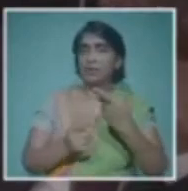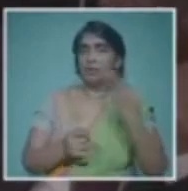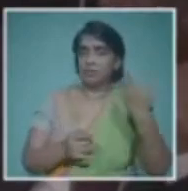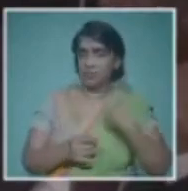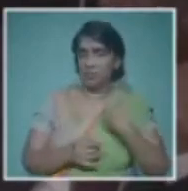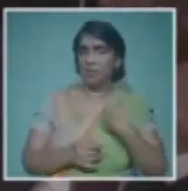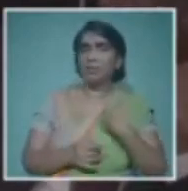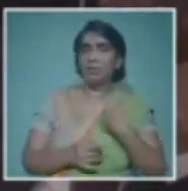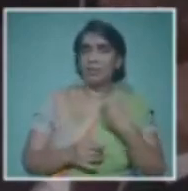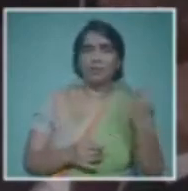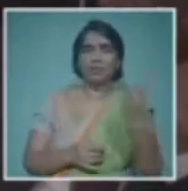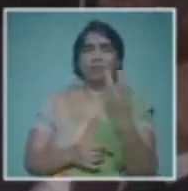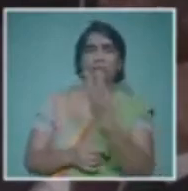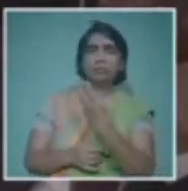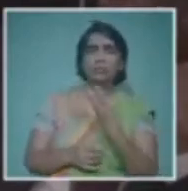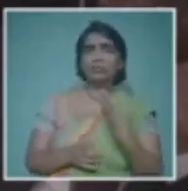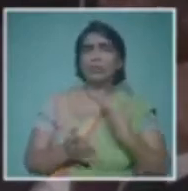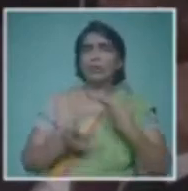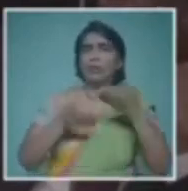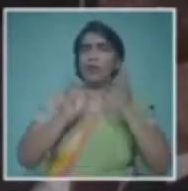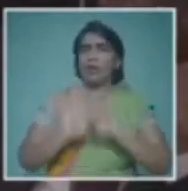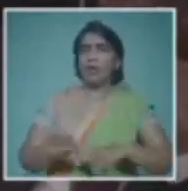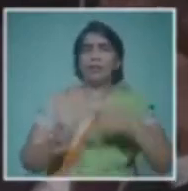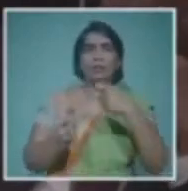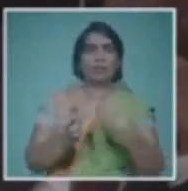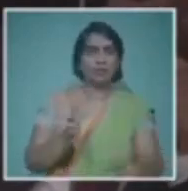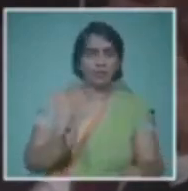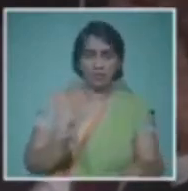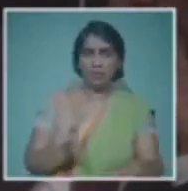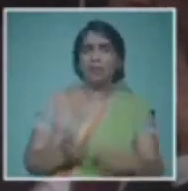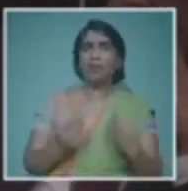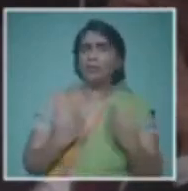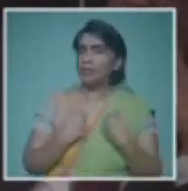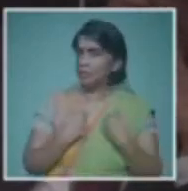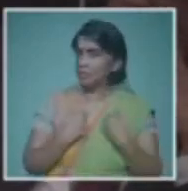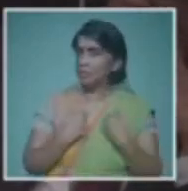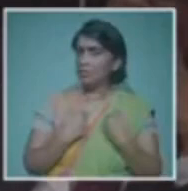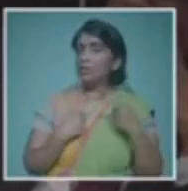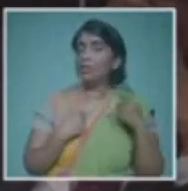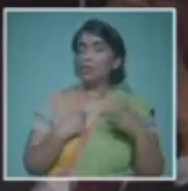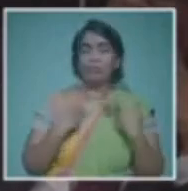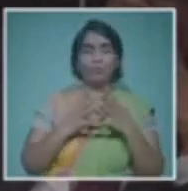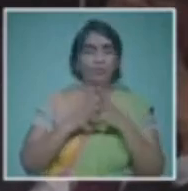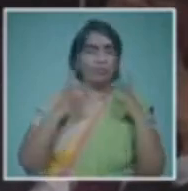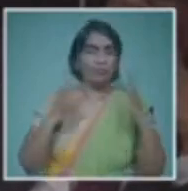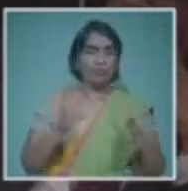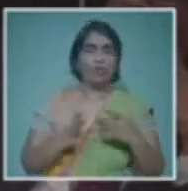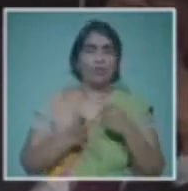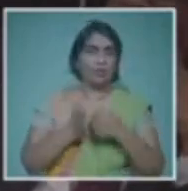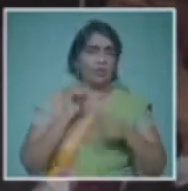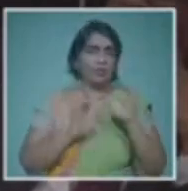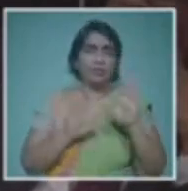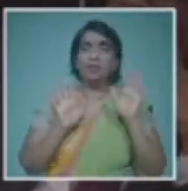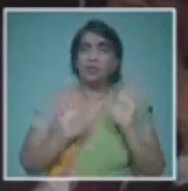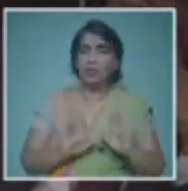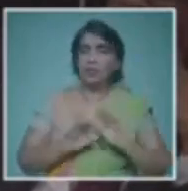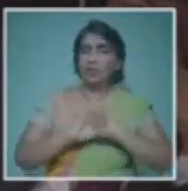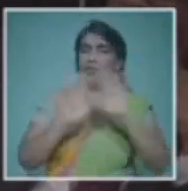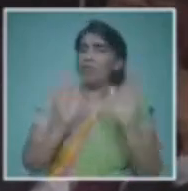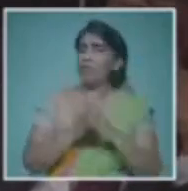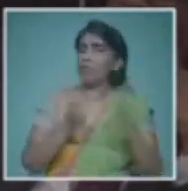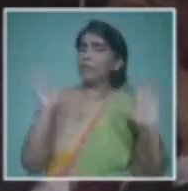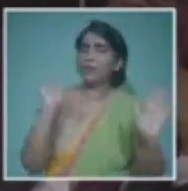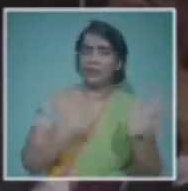මමයි. අපි කීප දෙනෙක් පමණයි අන්තිමට අත්සන් කරේ. අපිට එහි බහුතරය පමණයි අත්සන් කරේ. මේ ඔක්කොම යන්න